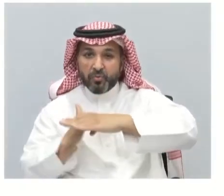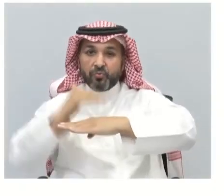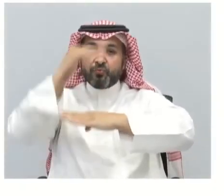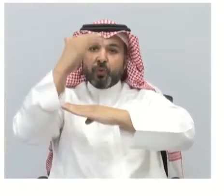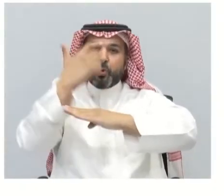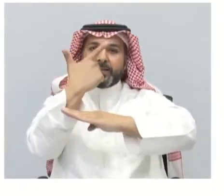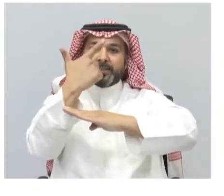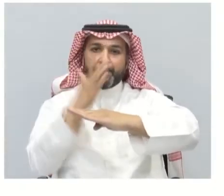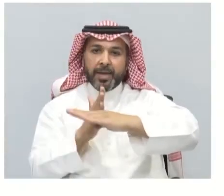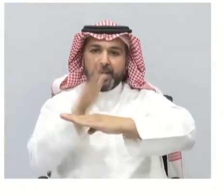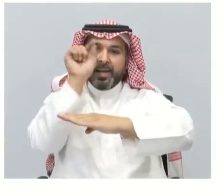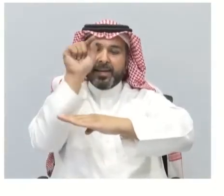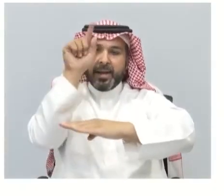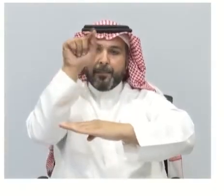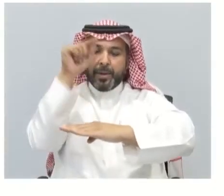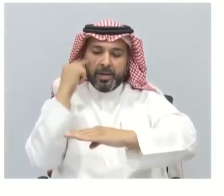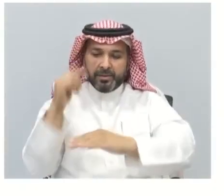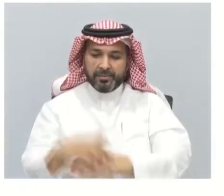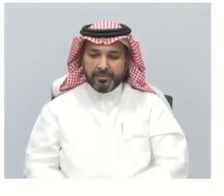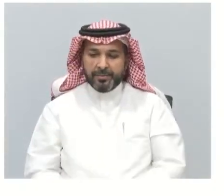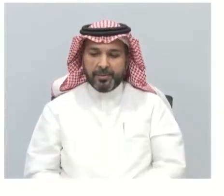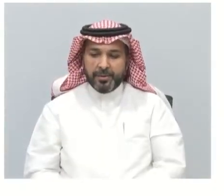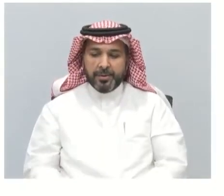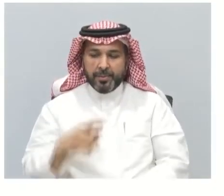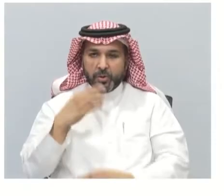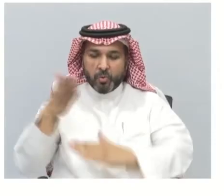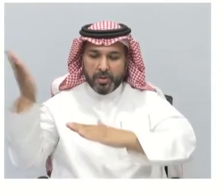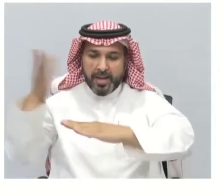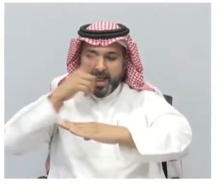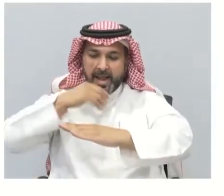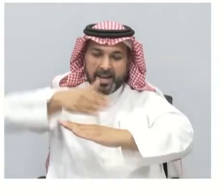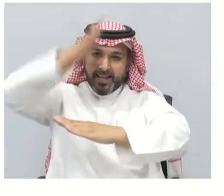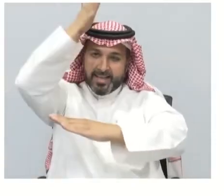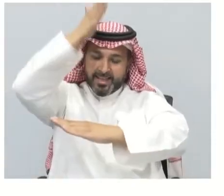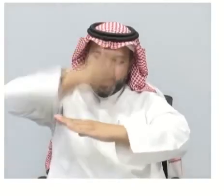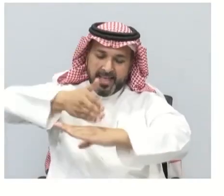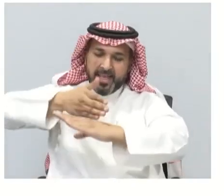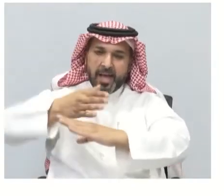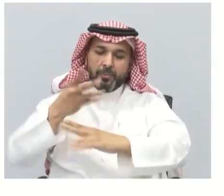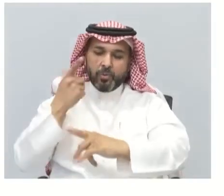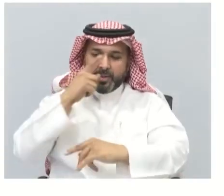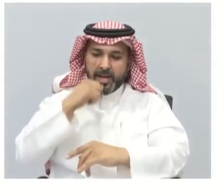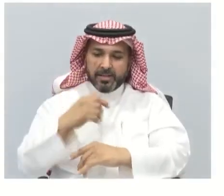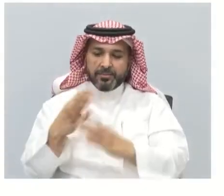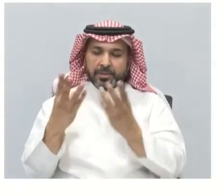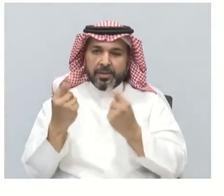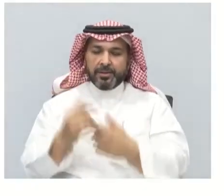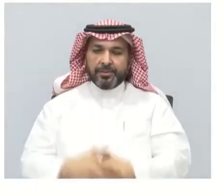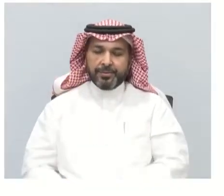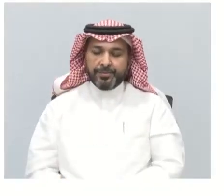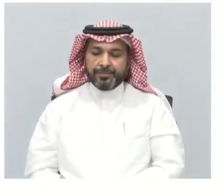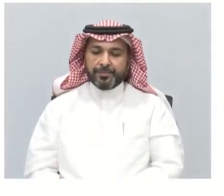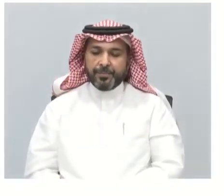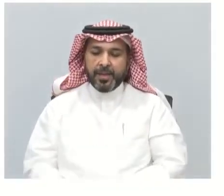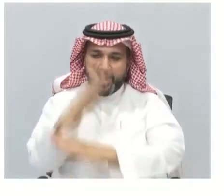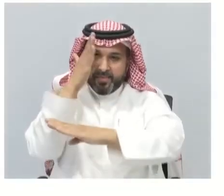هذا هو المستقيم ال ممتاز هذا هو المستقيم ال طيب لما اجي انشئ مستقيم عمودي راح يكون هذا المستقيم الموجود عندي